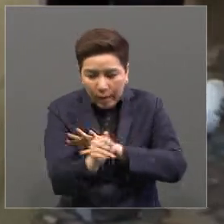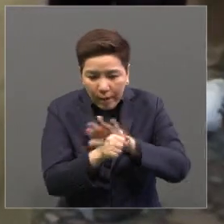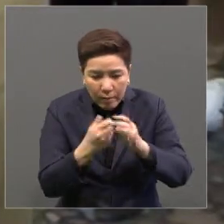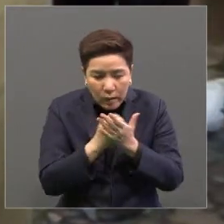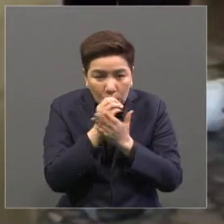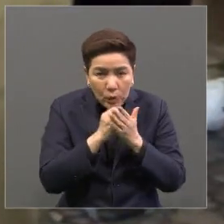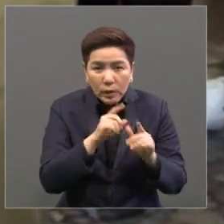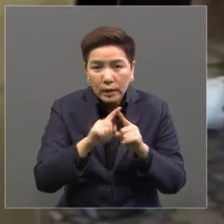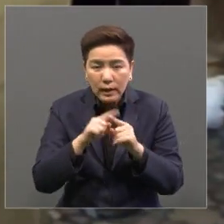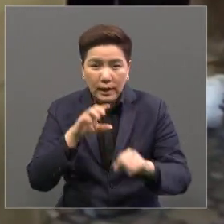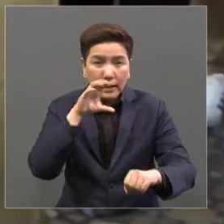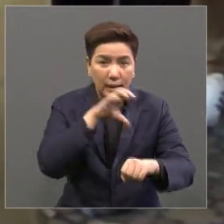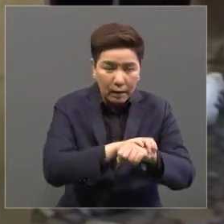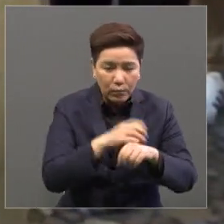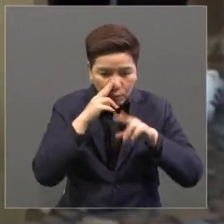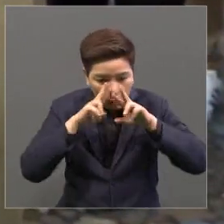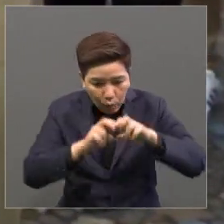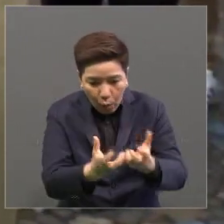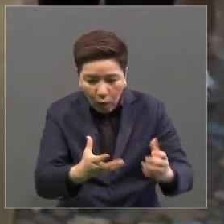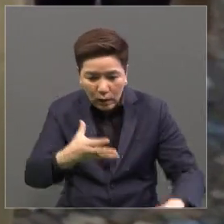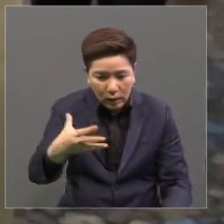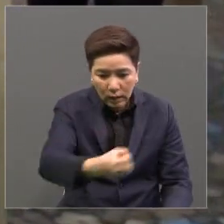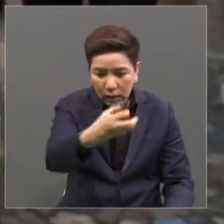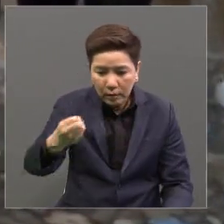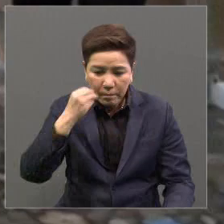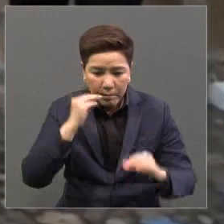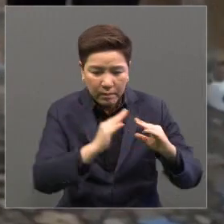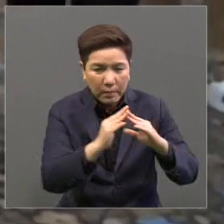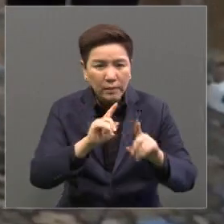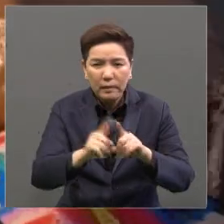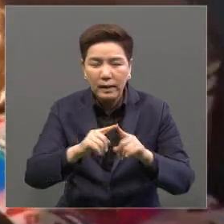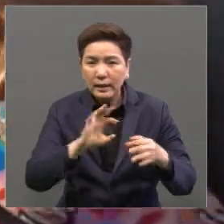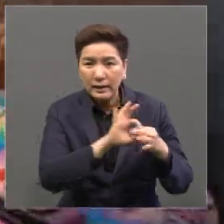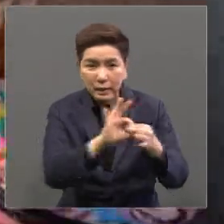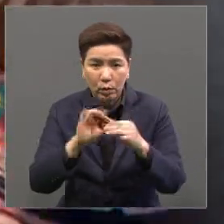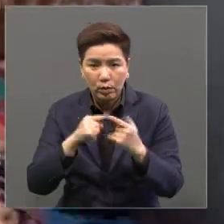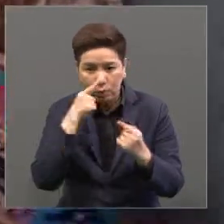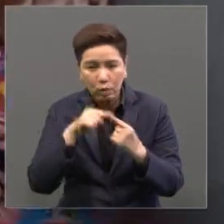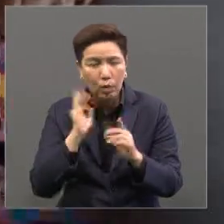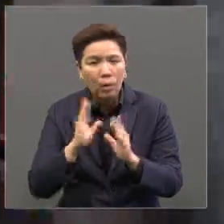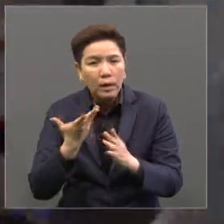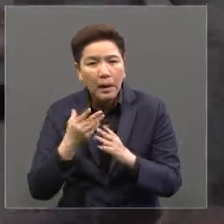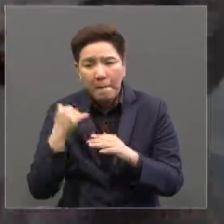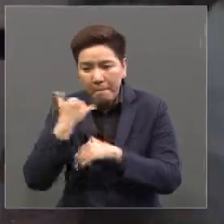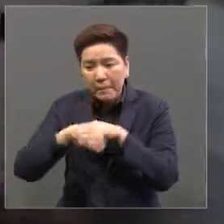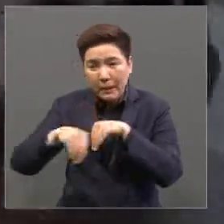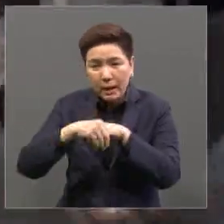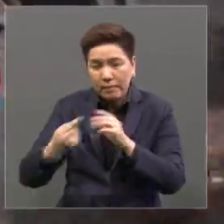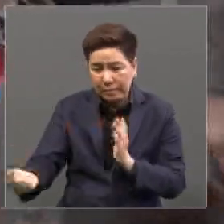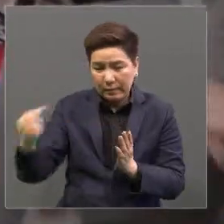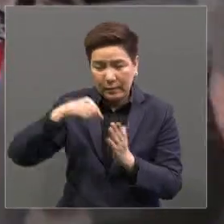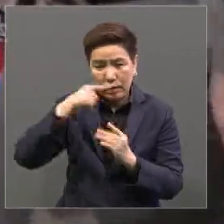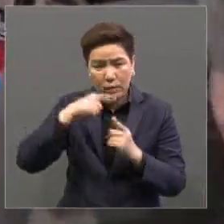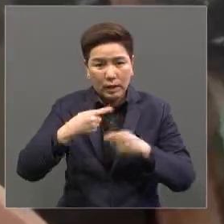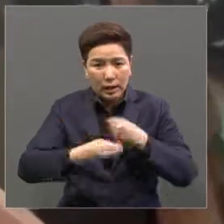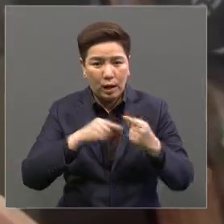ำเลียงยาเสพติดรวมถึงจับกลุ่มแล้วก็ขยายผลยึดทรัพย์เครือข่ายที่เกี่ยวข้องด้วยนะครับสกัดกั้นการลำเลียงยาเสพติดจากประเทศเพื่อนบ้านเนี่ยไม่ให้เข้า